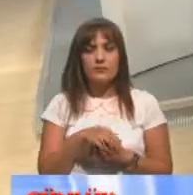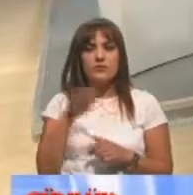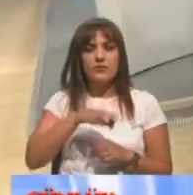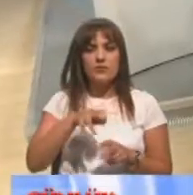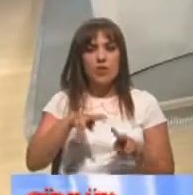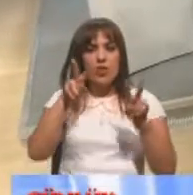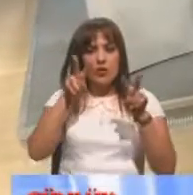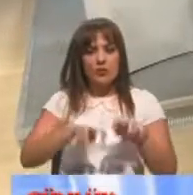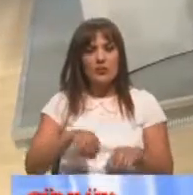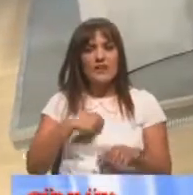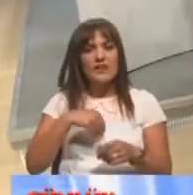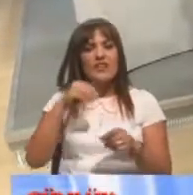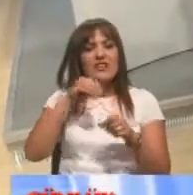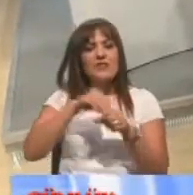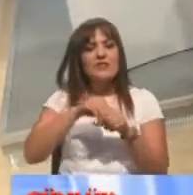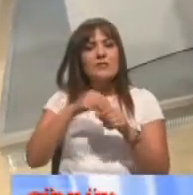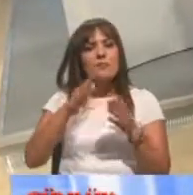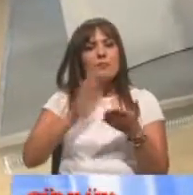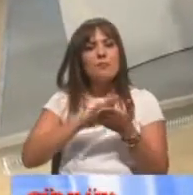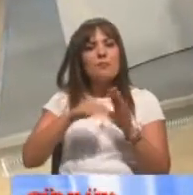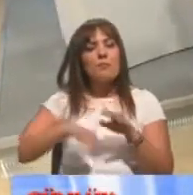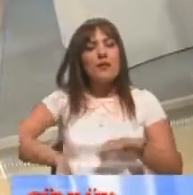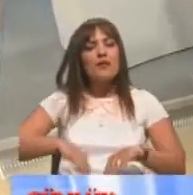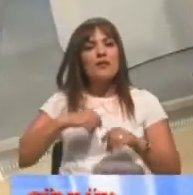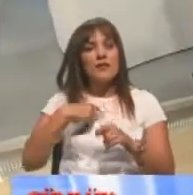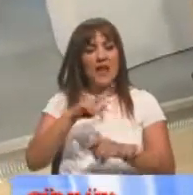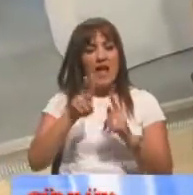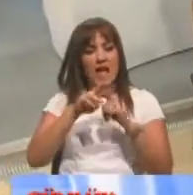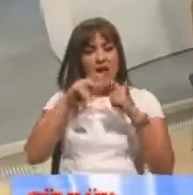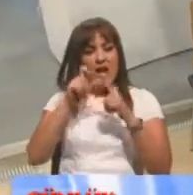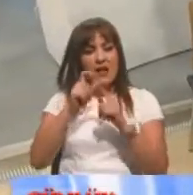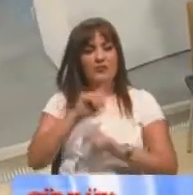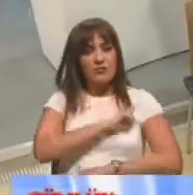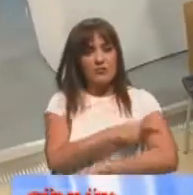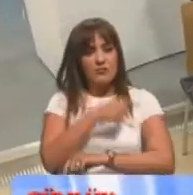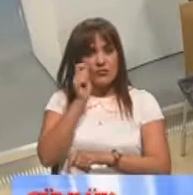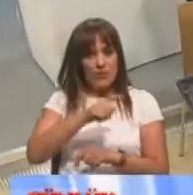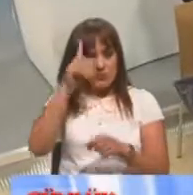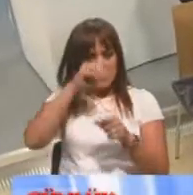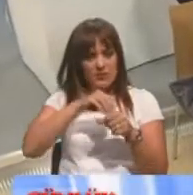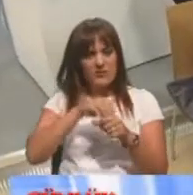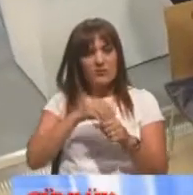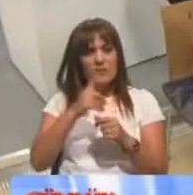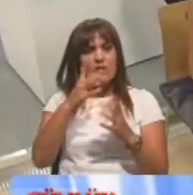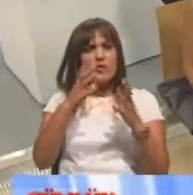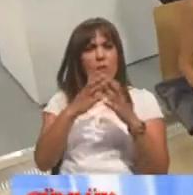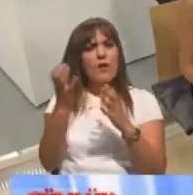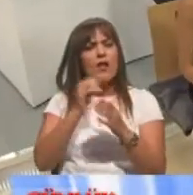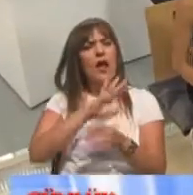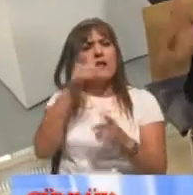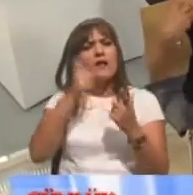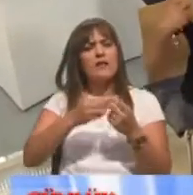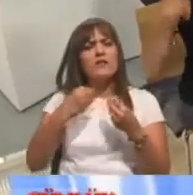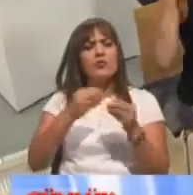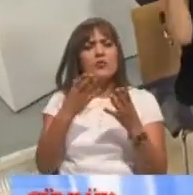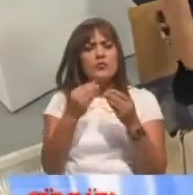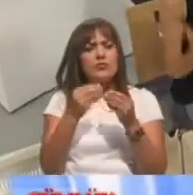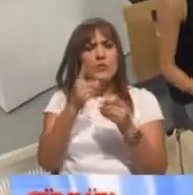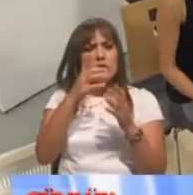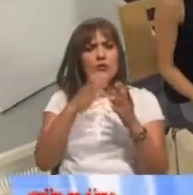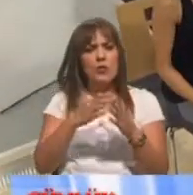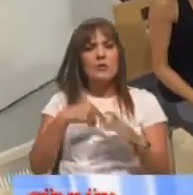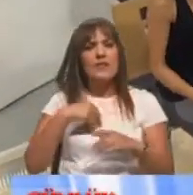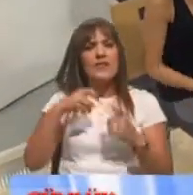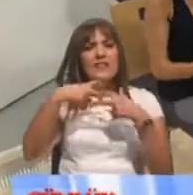Şimdi oturduğumuz yerde iç bacak kaslarını güçlendirmek için böyle bir top alıyoruz. Her yerde satılıyor zaten. Yumuşak bir top.